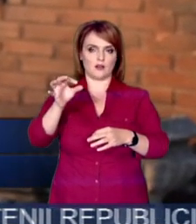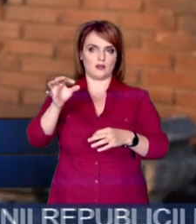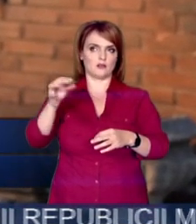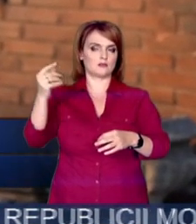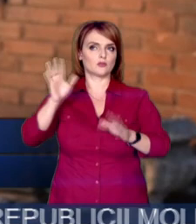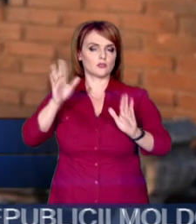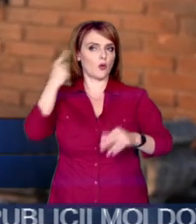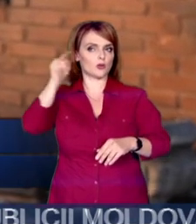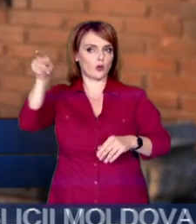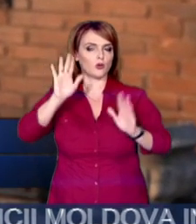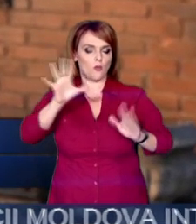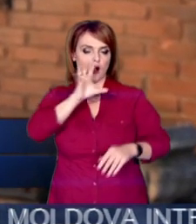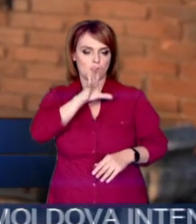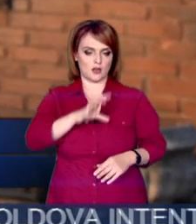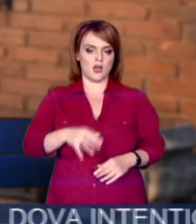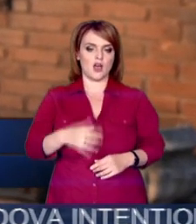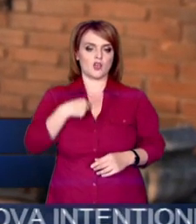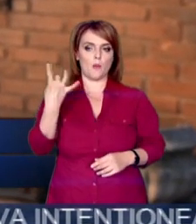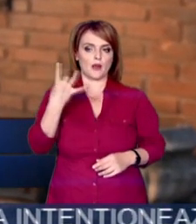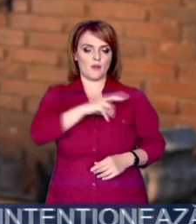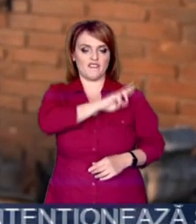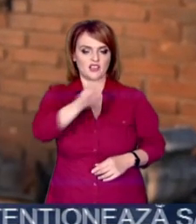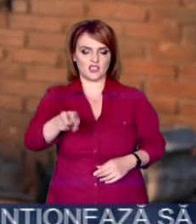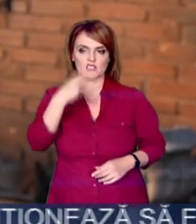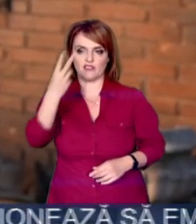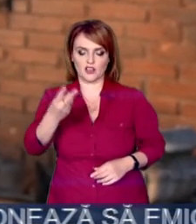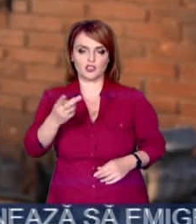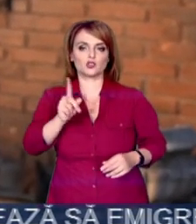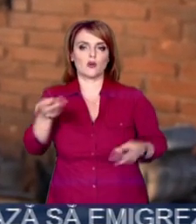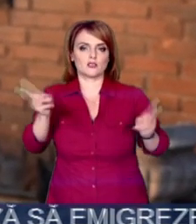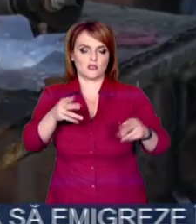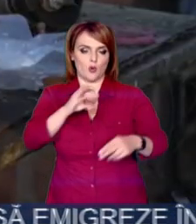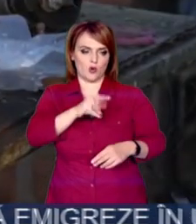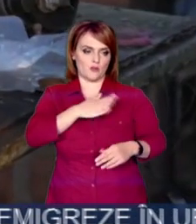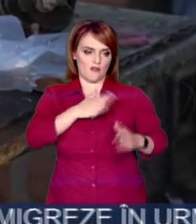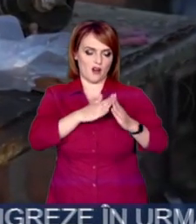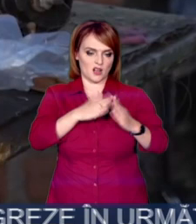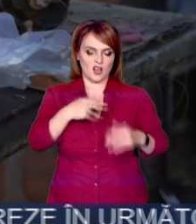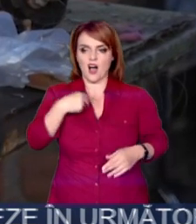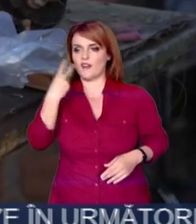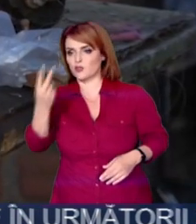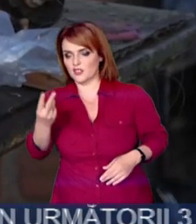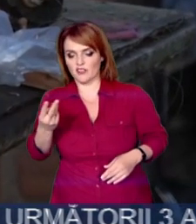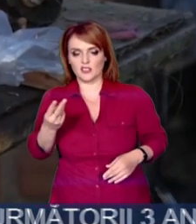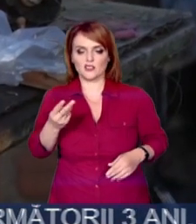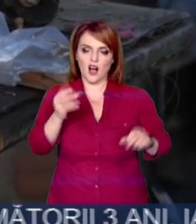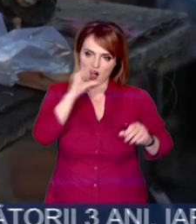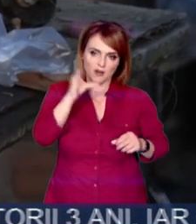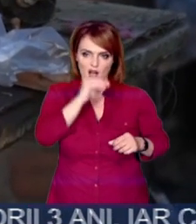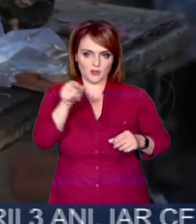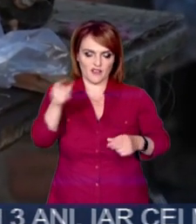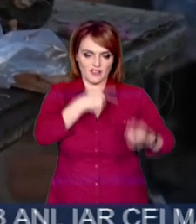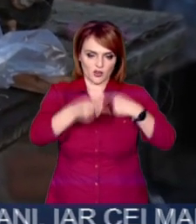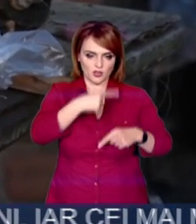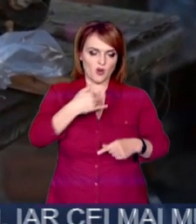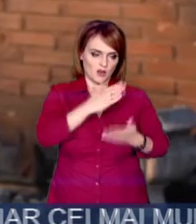Am fost primul care a venit să vadă ce a mai rămas din casa mea, să aflu dacă este posibil să revin aici. Am copii mici, nepoți, trebuie să merg